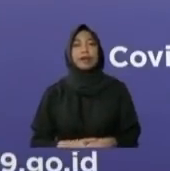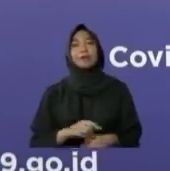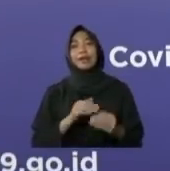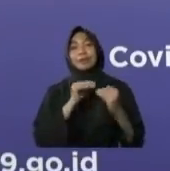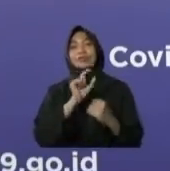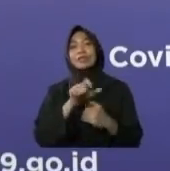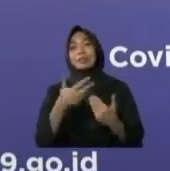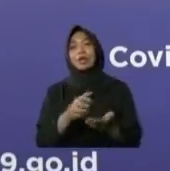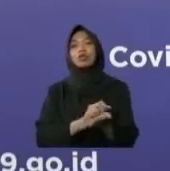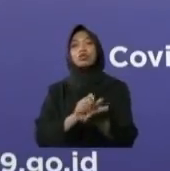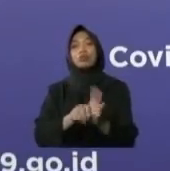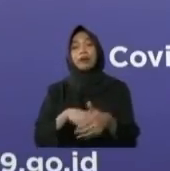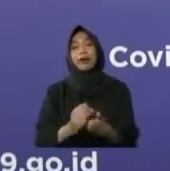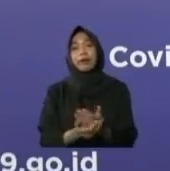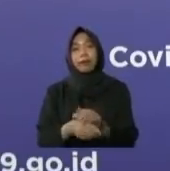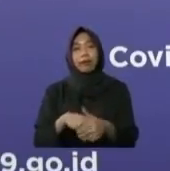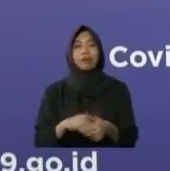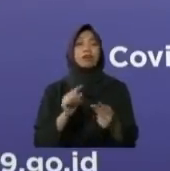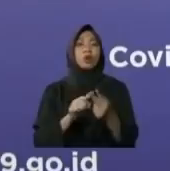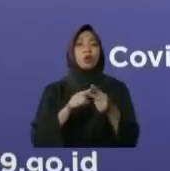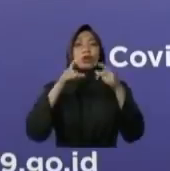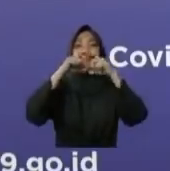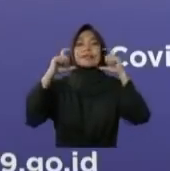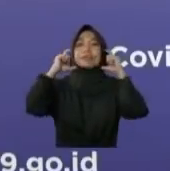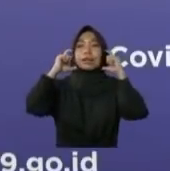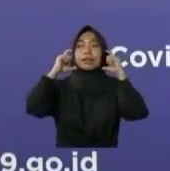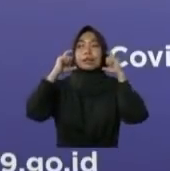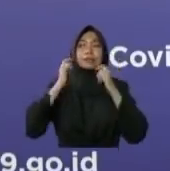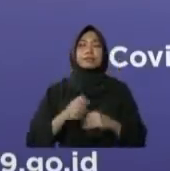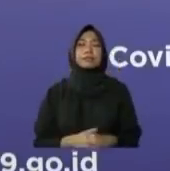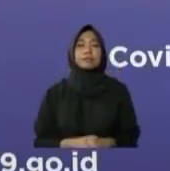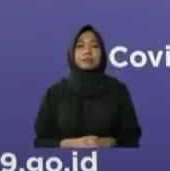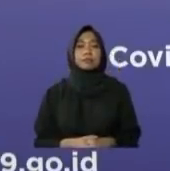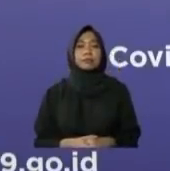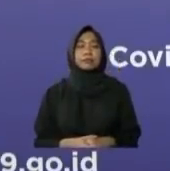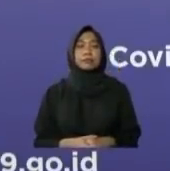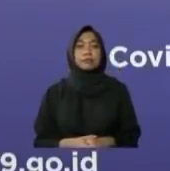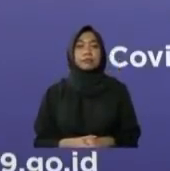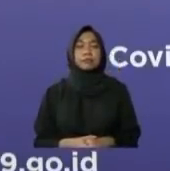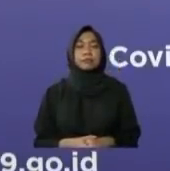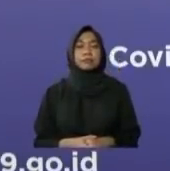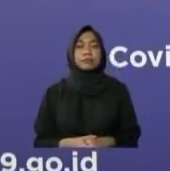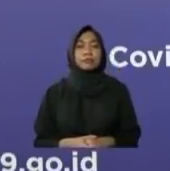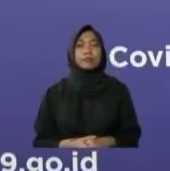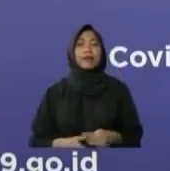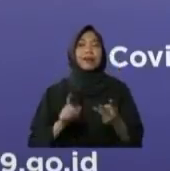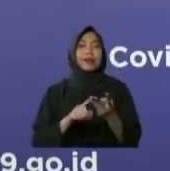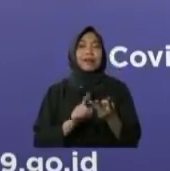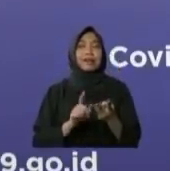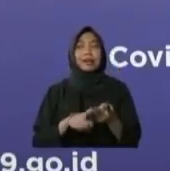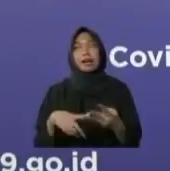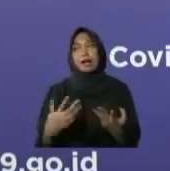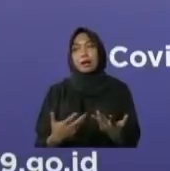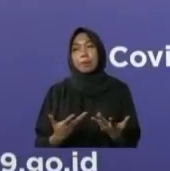tangan Hai dengan menggunakan masker pada saat kita keluar dari rumah dan Sudah barang tentu juga berfikir